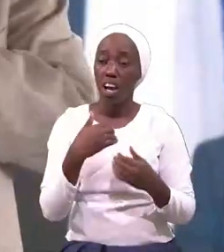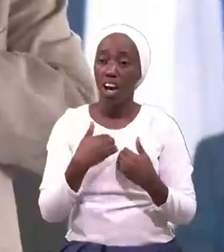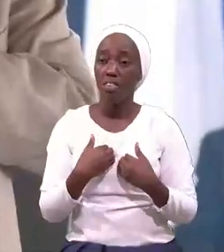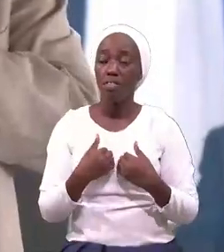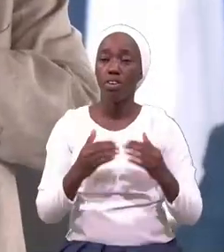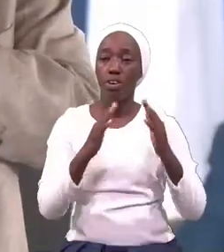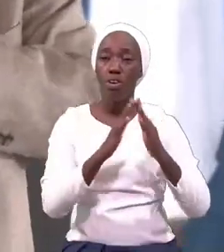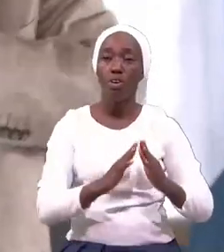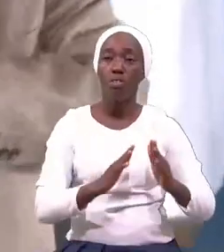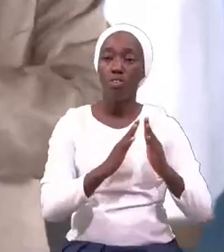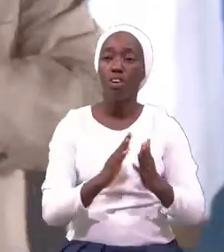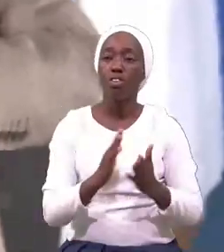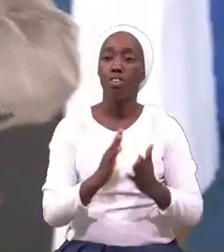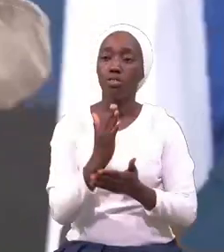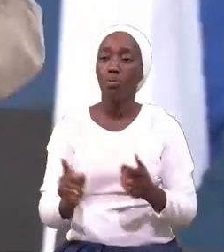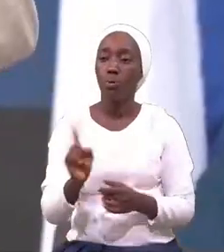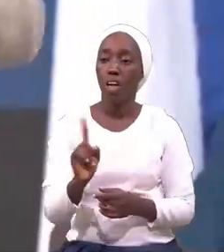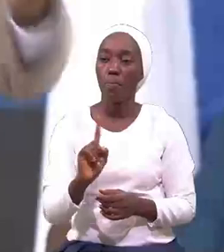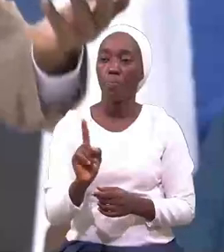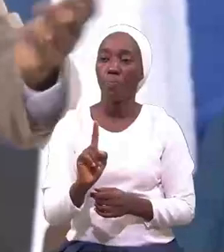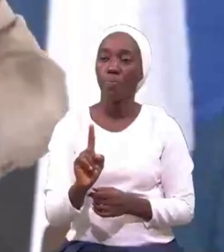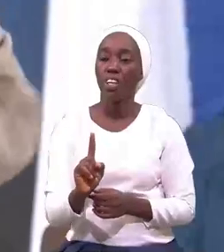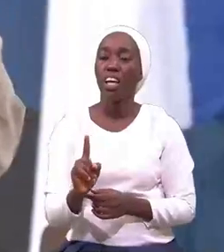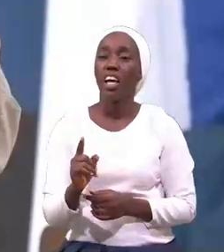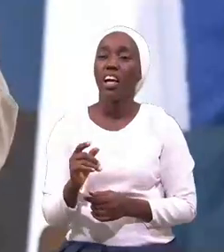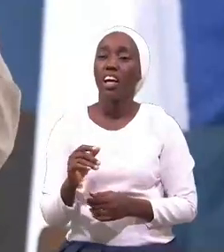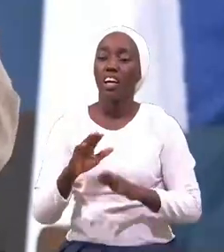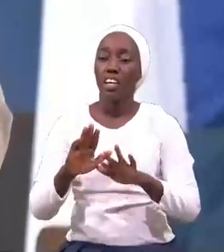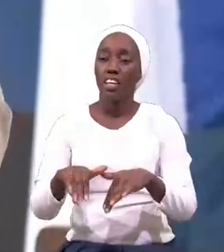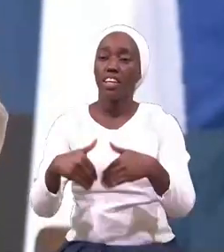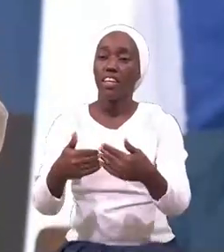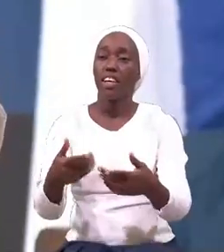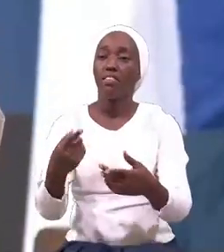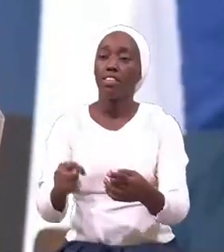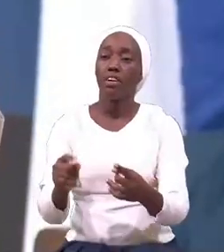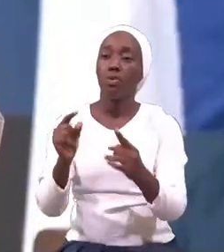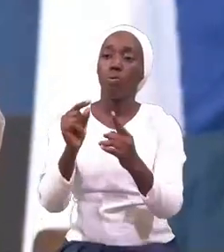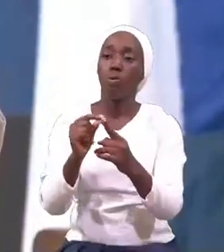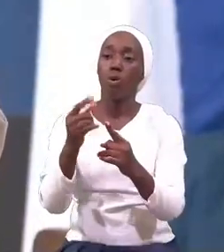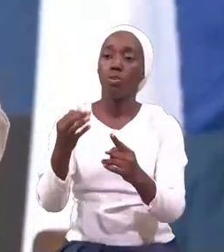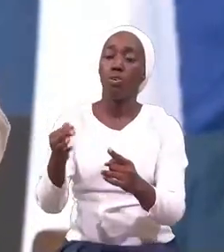Mais nous avions gardé une conférence quelque part. Et j'ai donné la parole de Dieu aux gens.